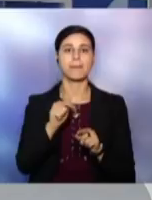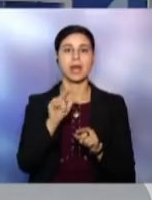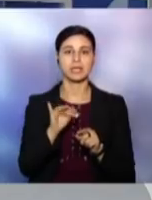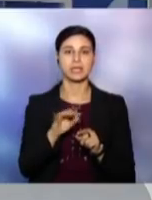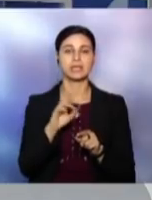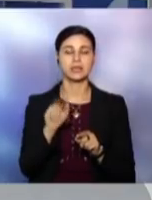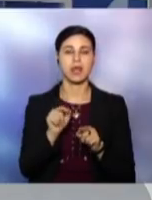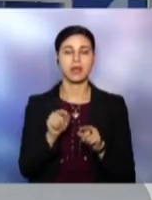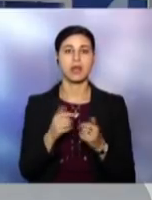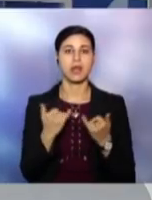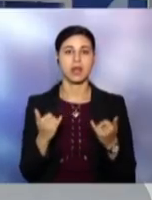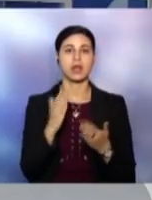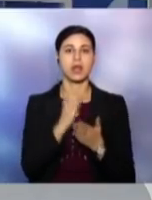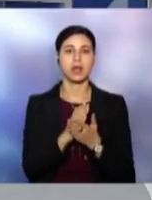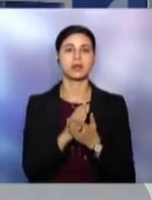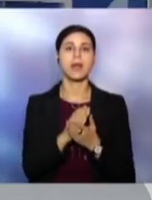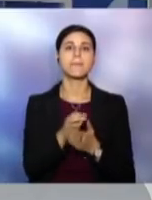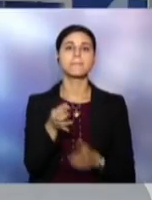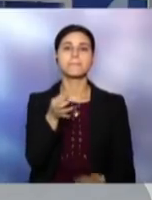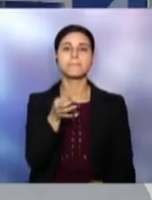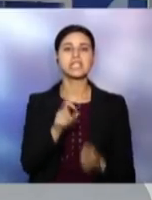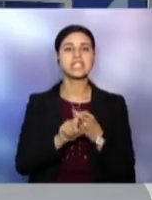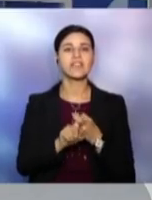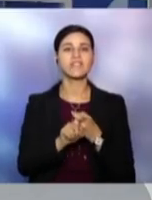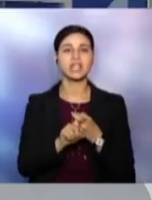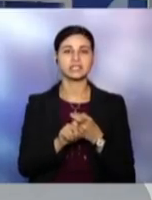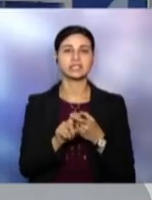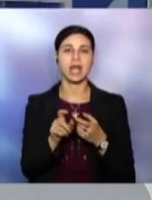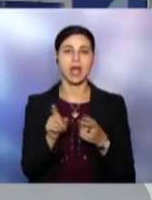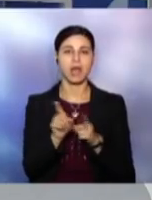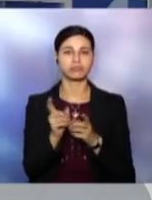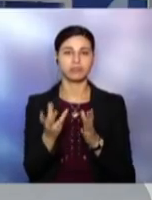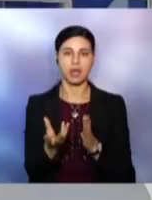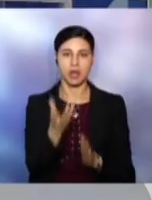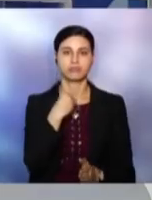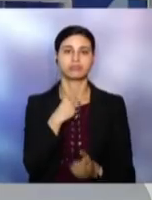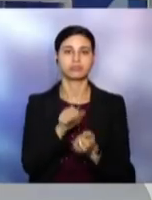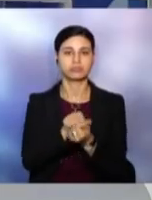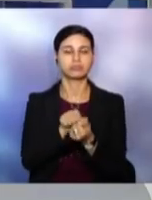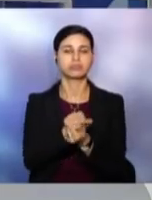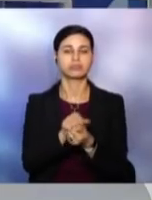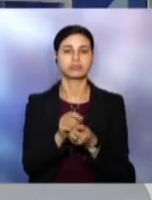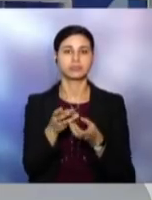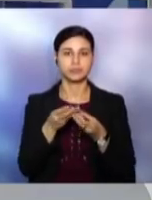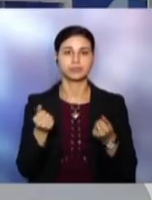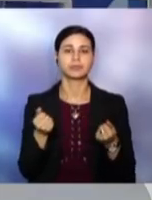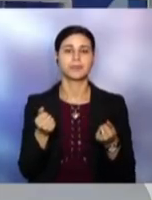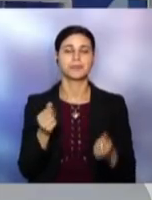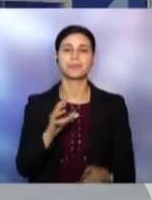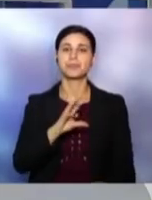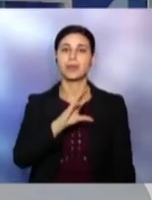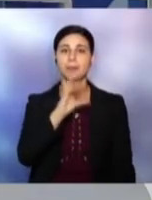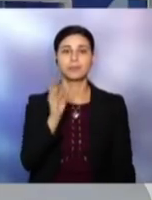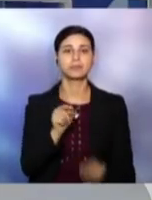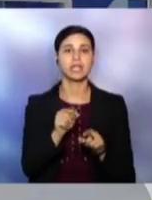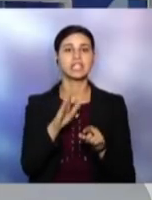და პრაქტიკულად ახდენენ ლიზის ბაქტერიის, ანუ შეიძლება რომ თქვათ მონელებას და განადგურებას. თლიანად ბაქტერიო, თლიანად ფაგი, ანუ